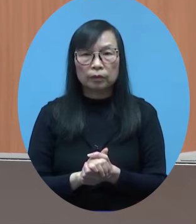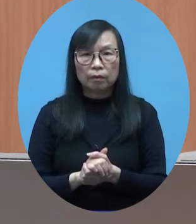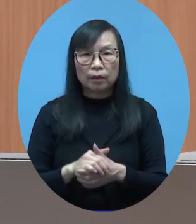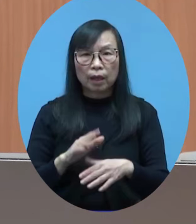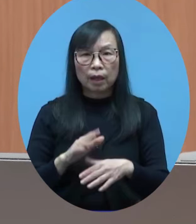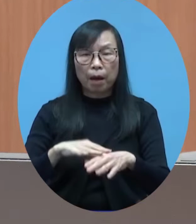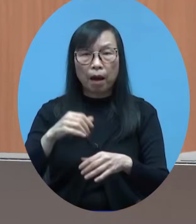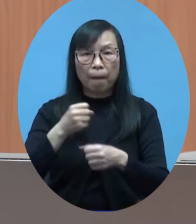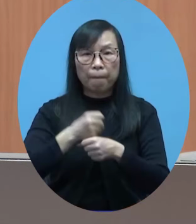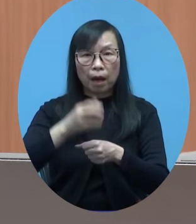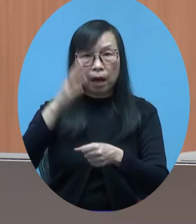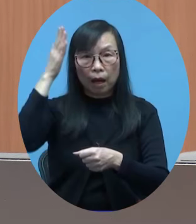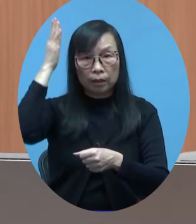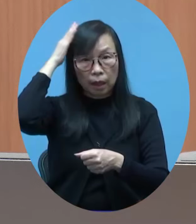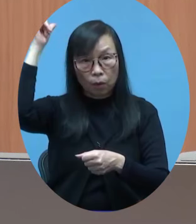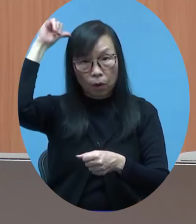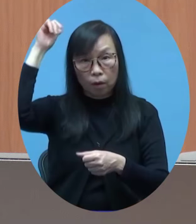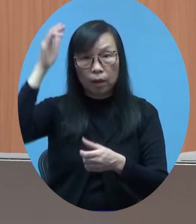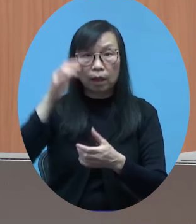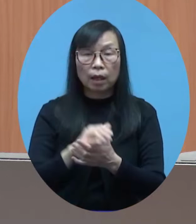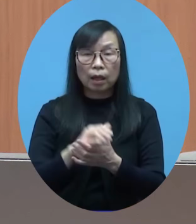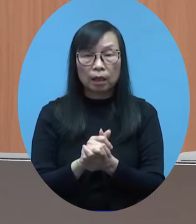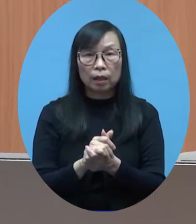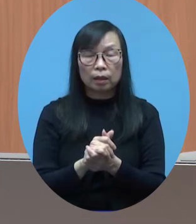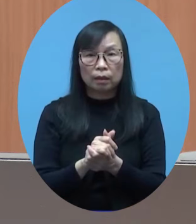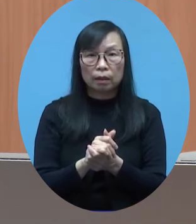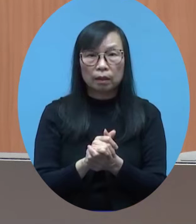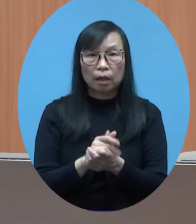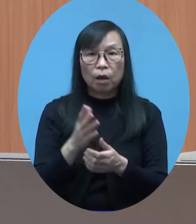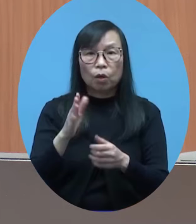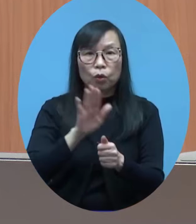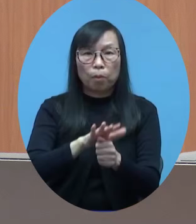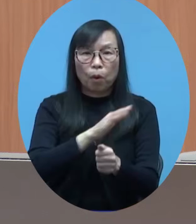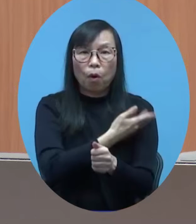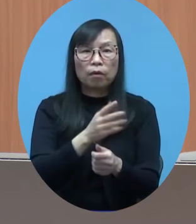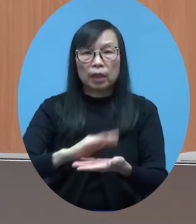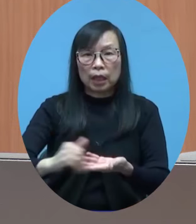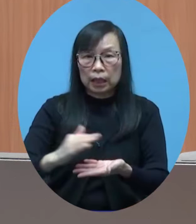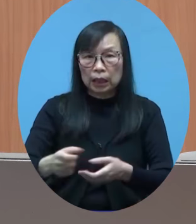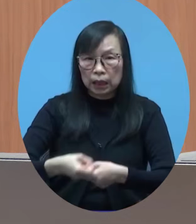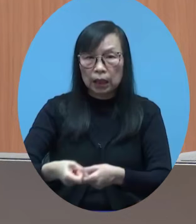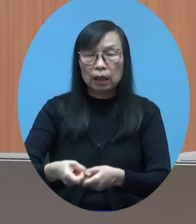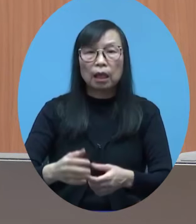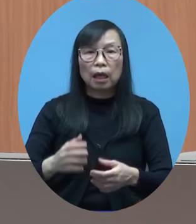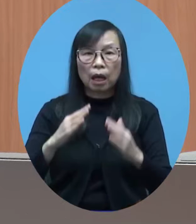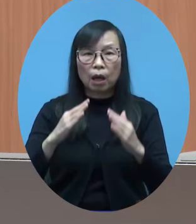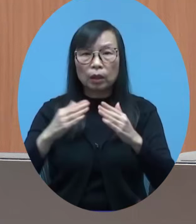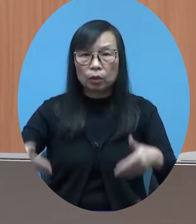個碼頭角嘅啦，有啲係做保安嘅啦，做清潔啦，家庭主婦